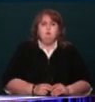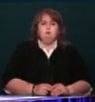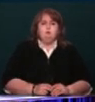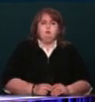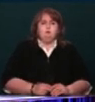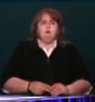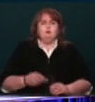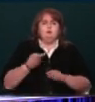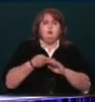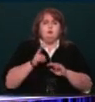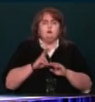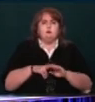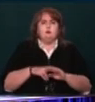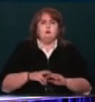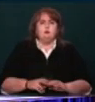Это